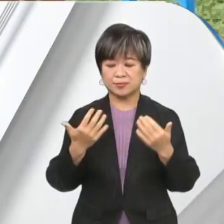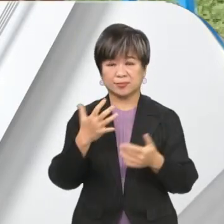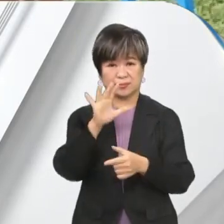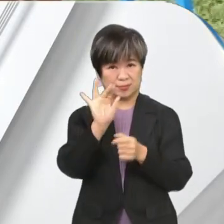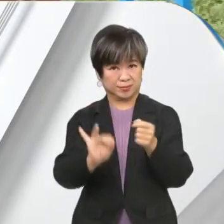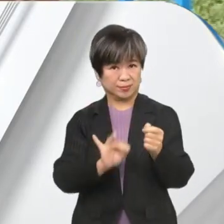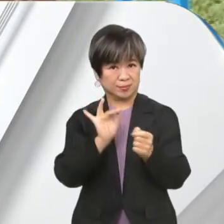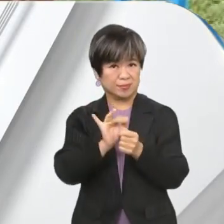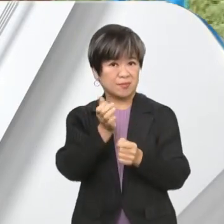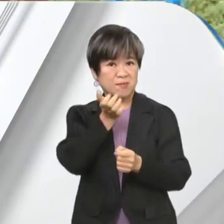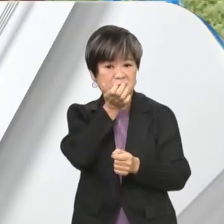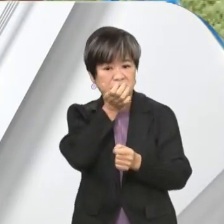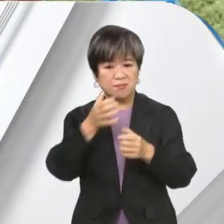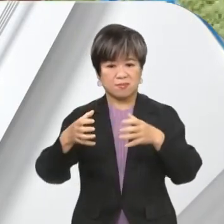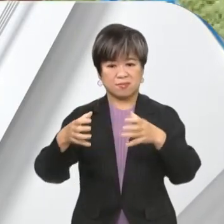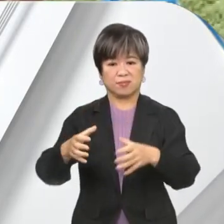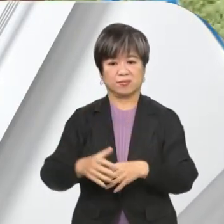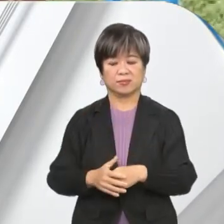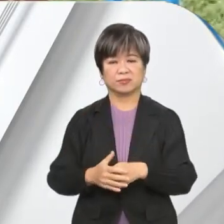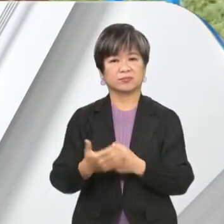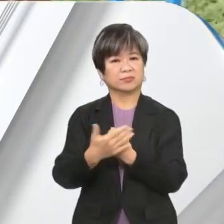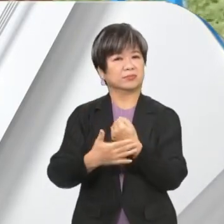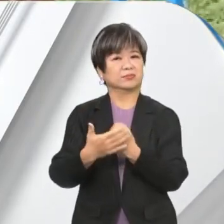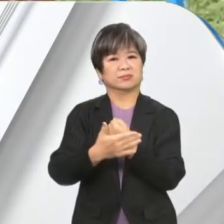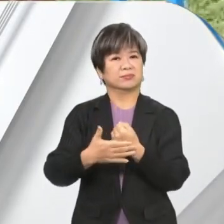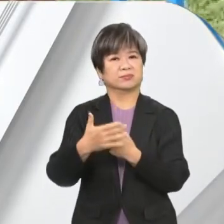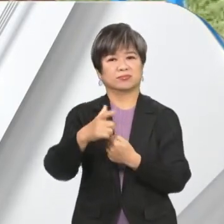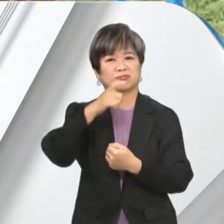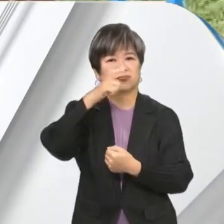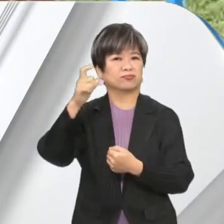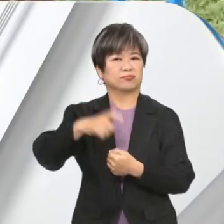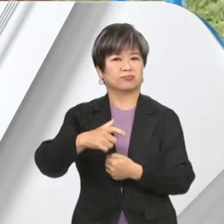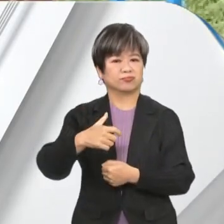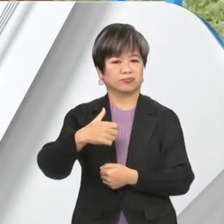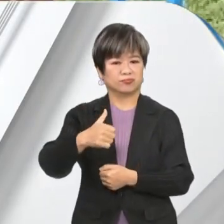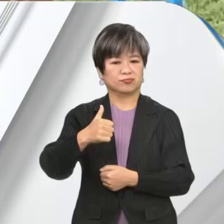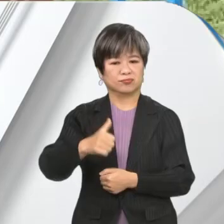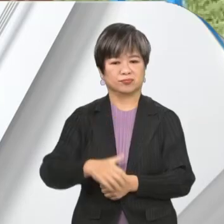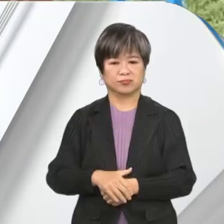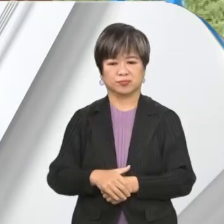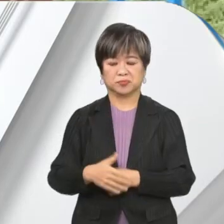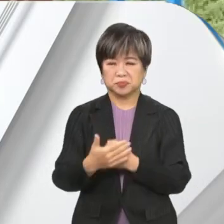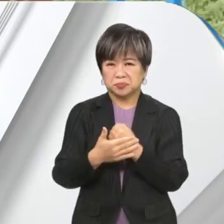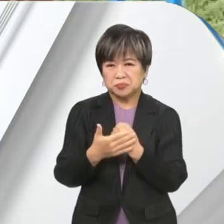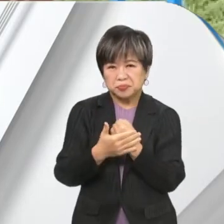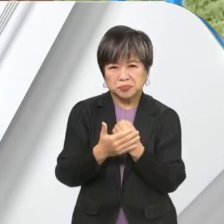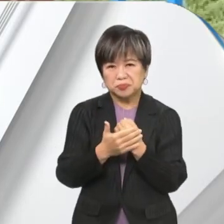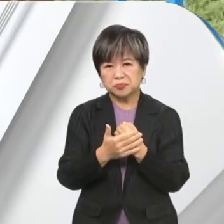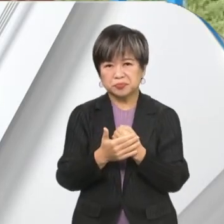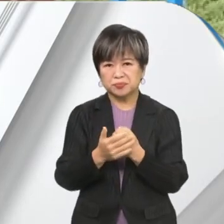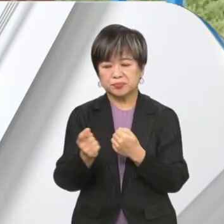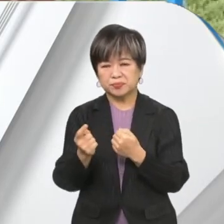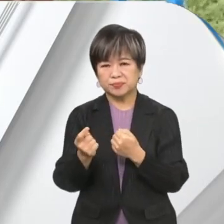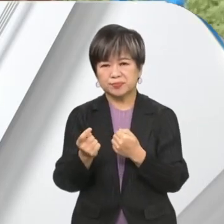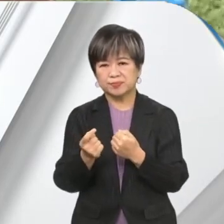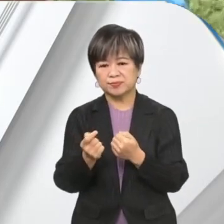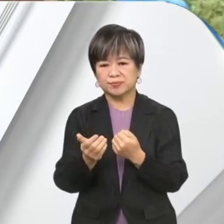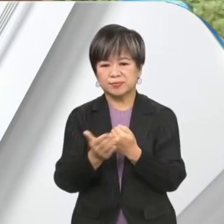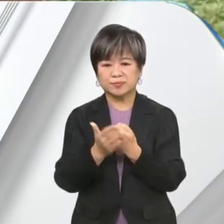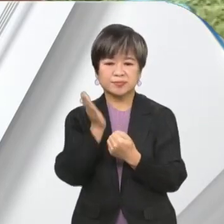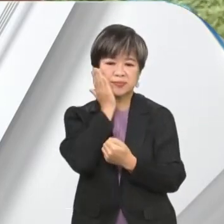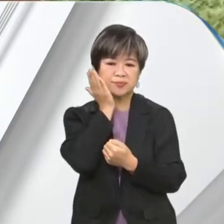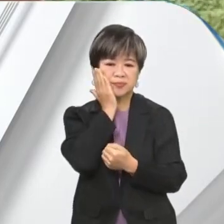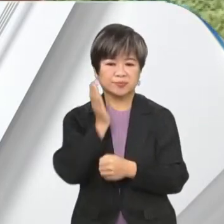는굉장히높은산까지도예전에만들었던돌예전에만들었던돌로된계단이있